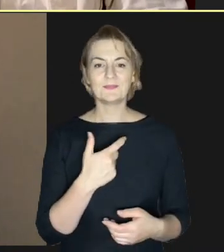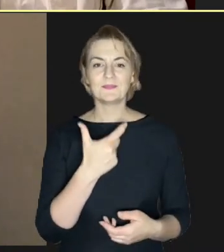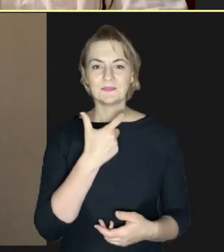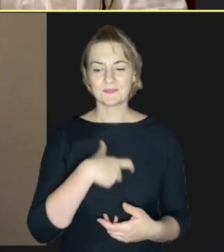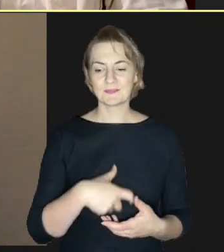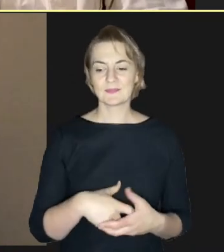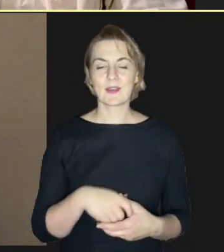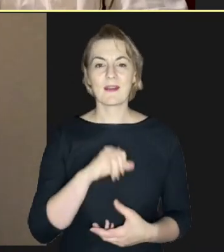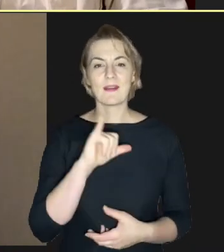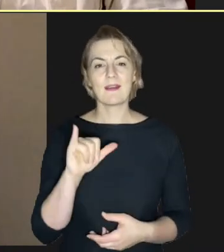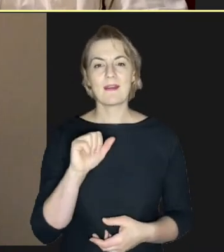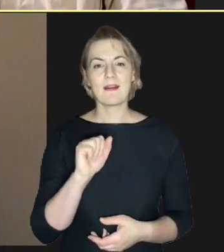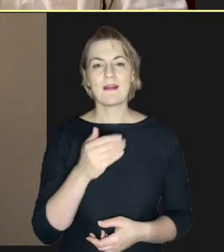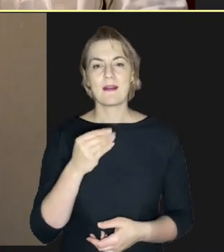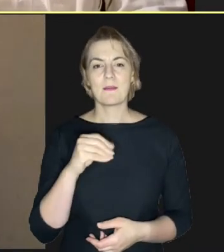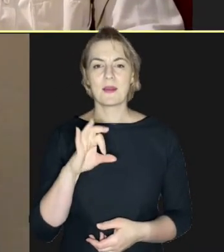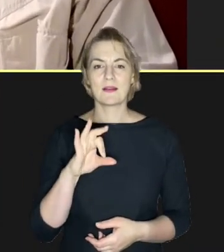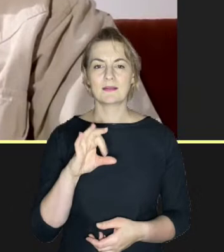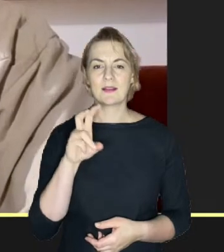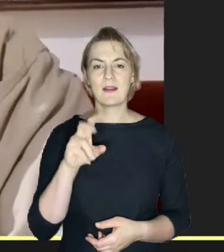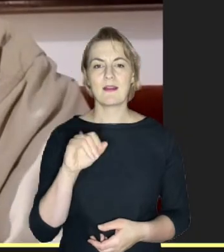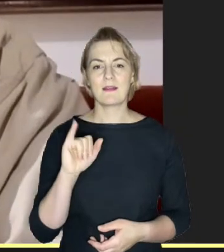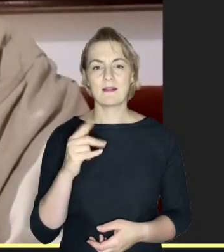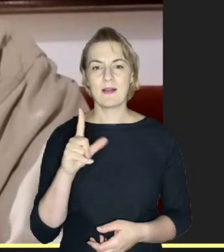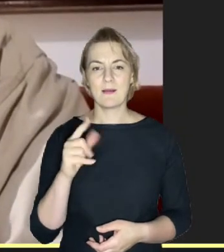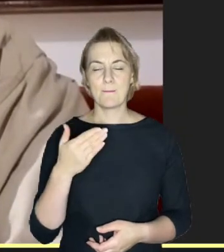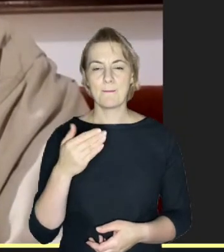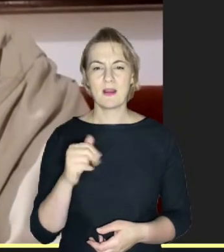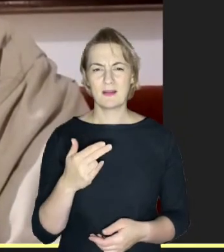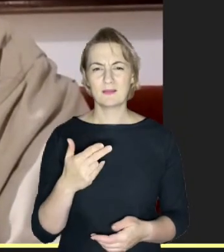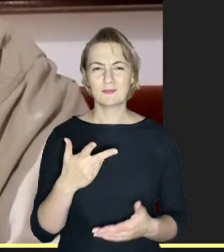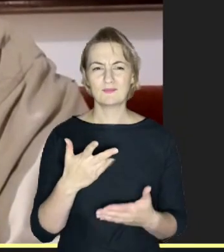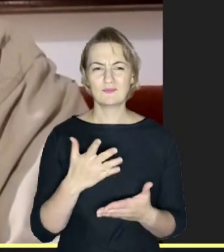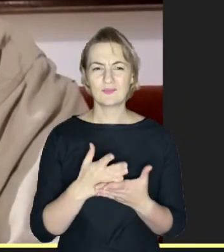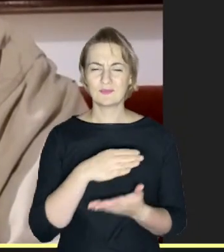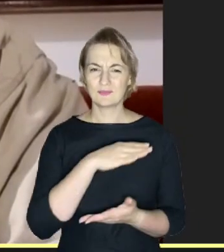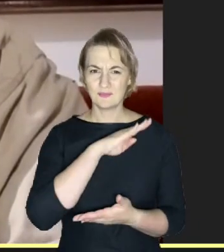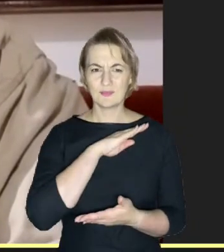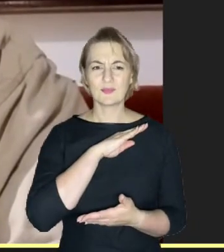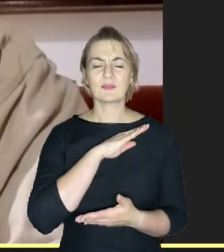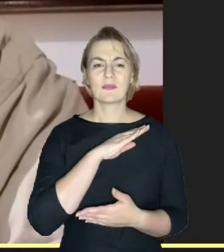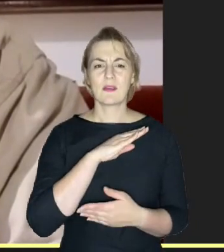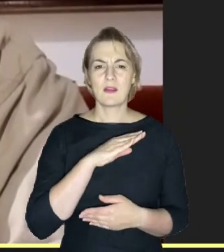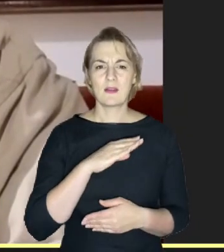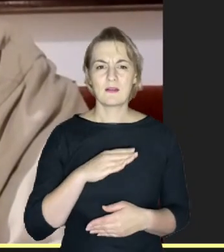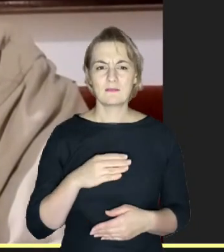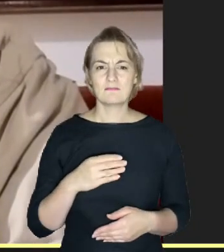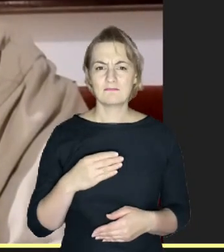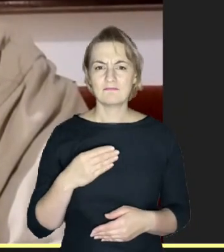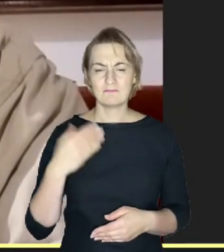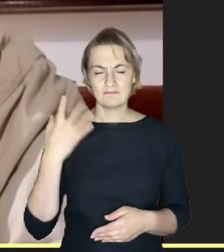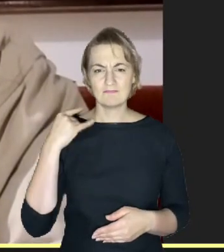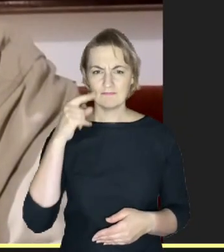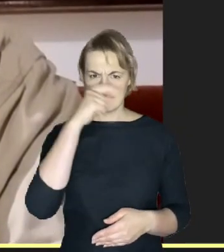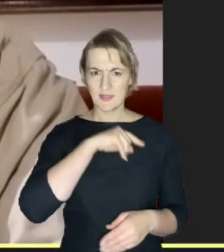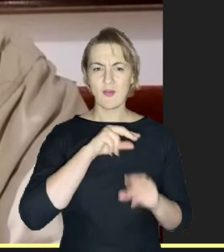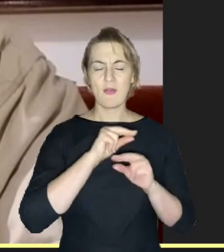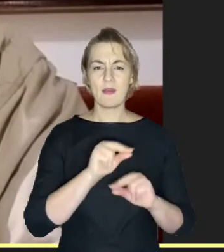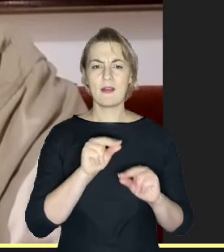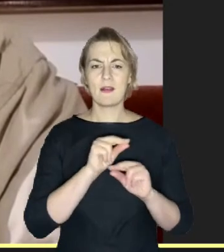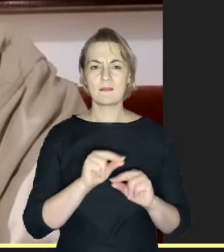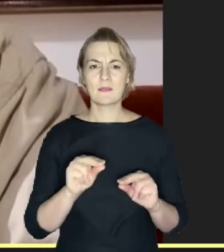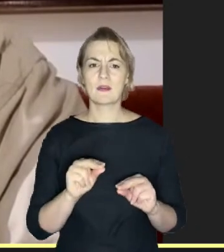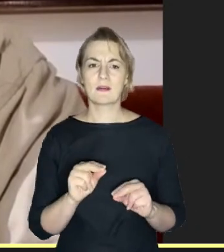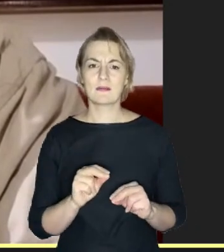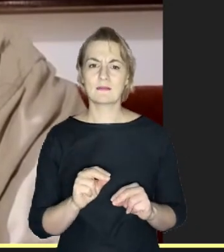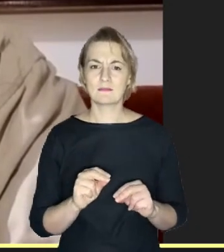Jamesa Hillmana. To jest nieżyjący już, ale wybitny psychoterapeuta i jeden z